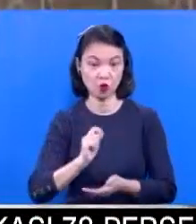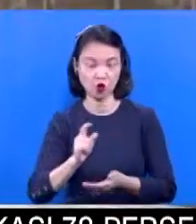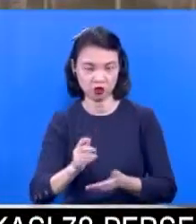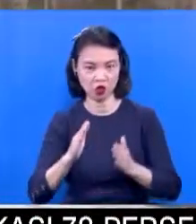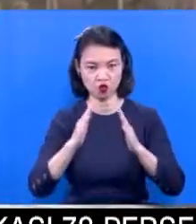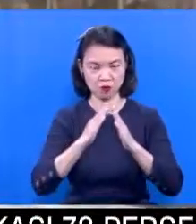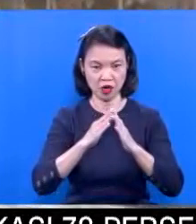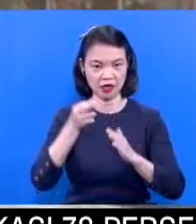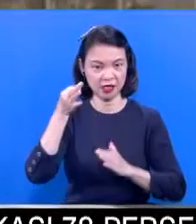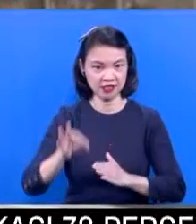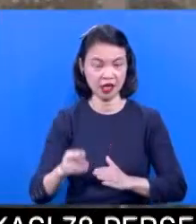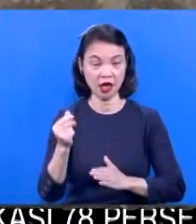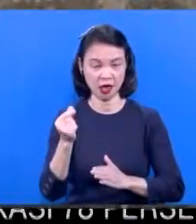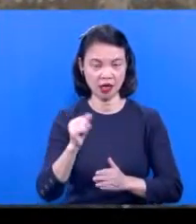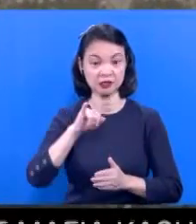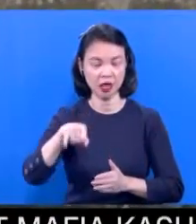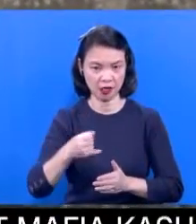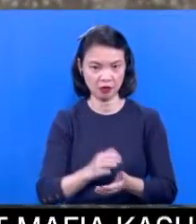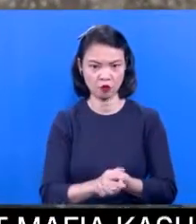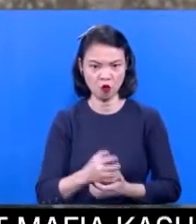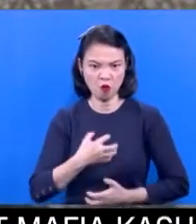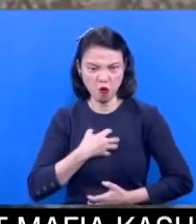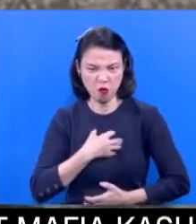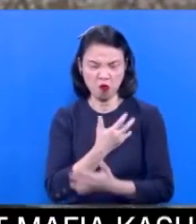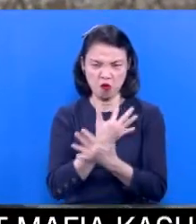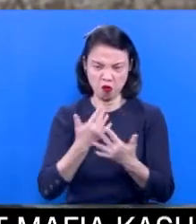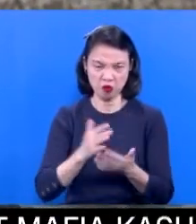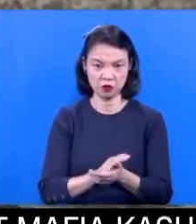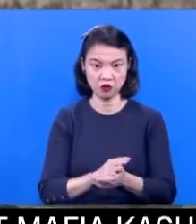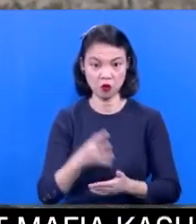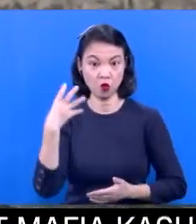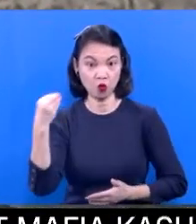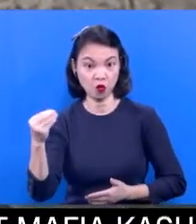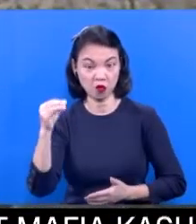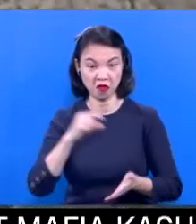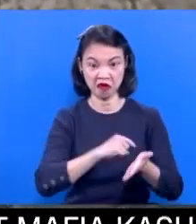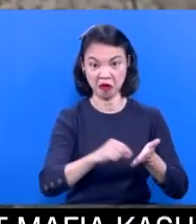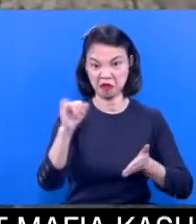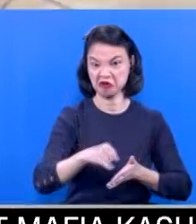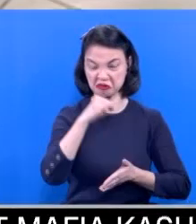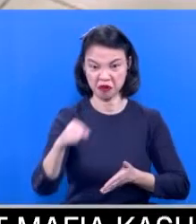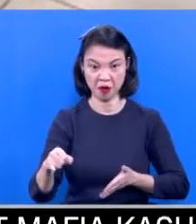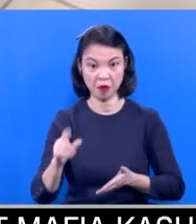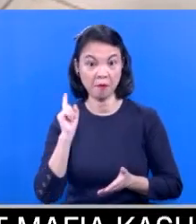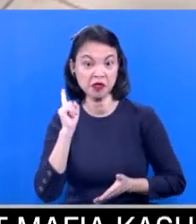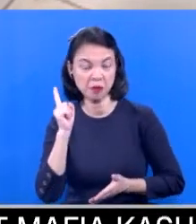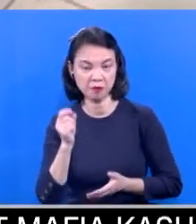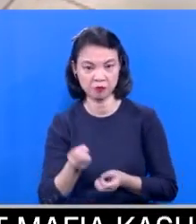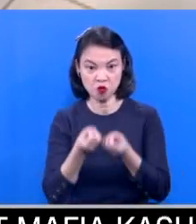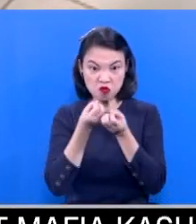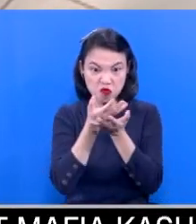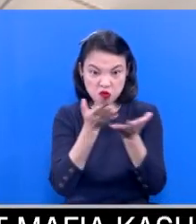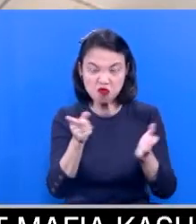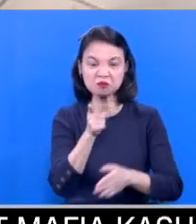ragajaya warga mengaku kesal karena Wati dianggap telah merusak nama baik kampung karena menyebarkan berita bohong dan